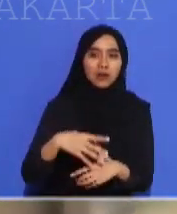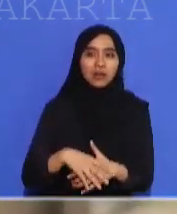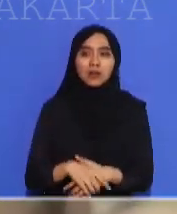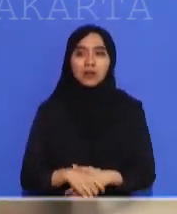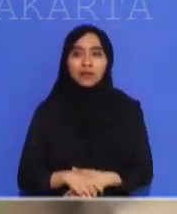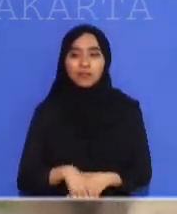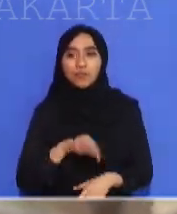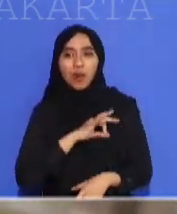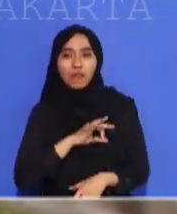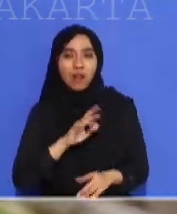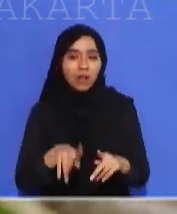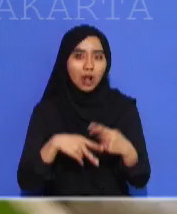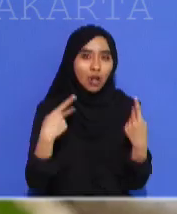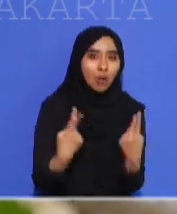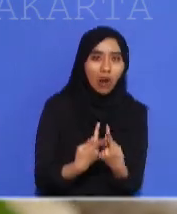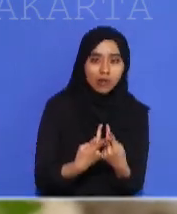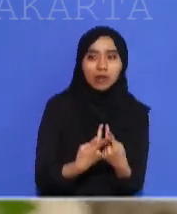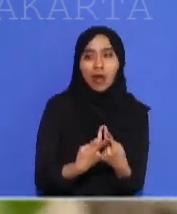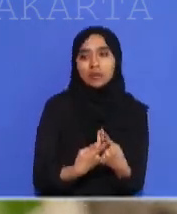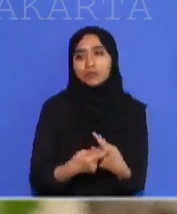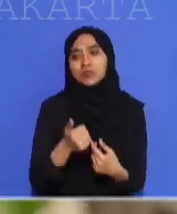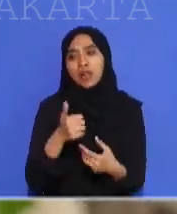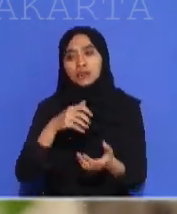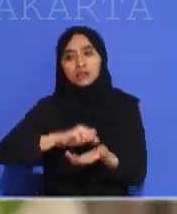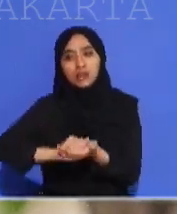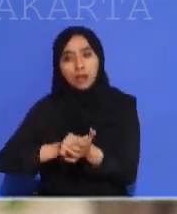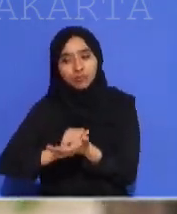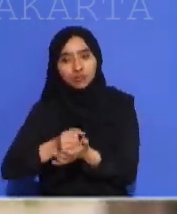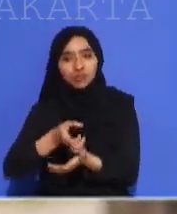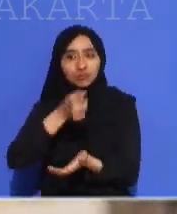lahanem Jang as